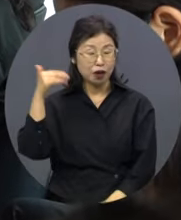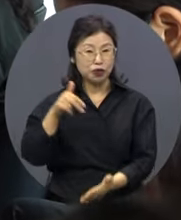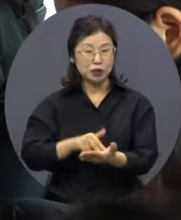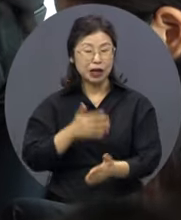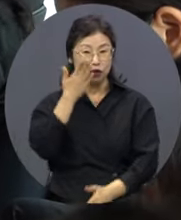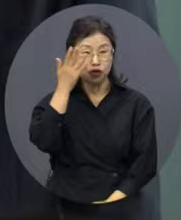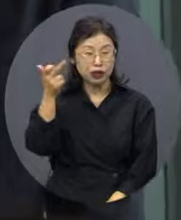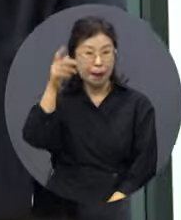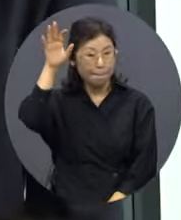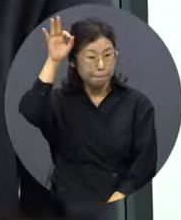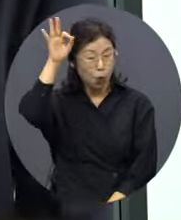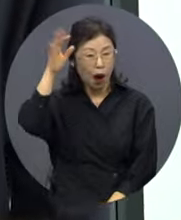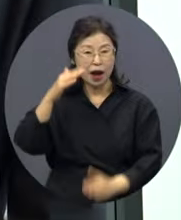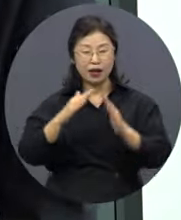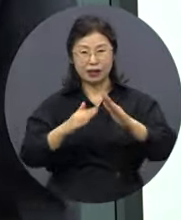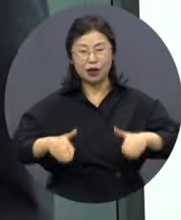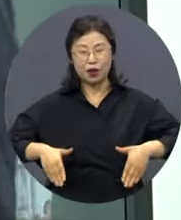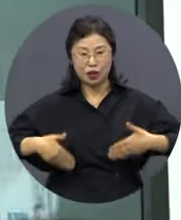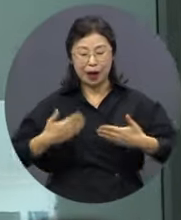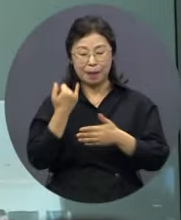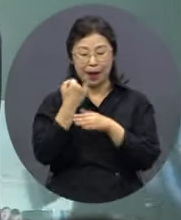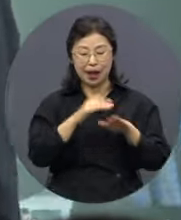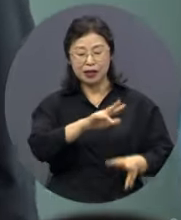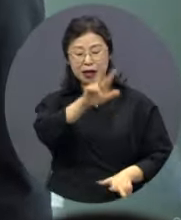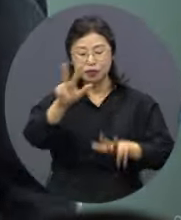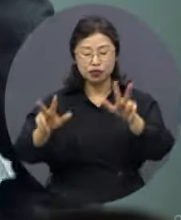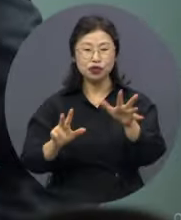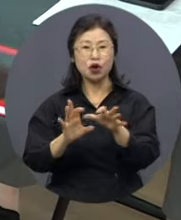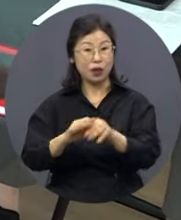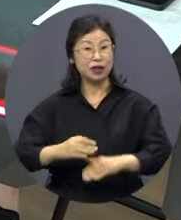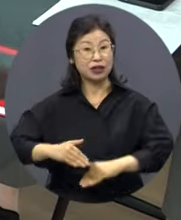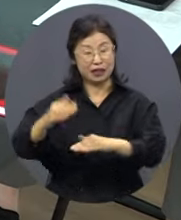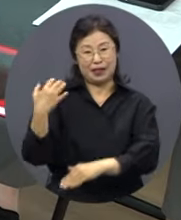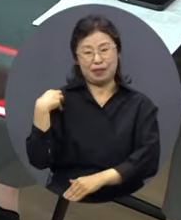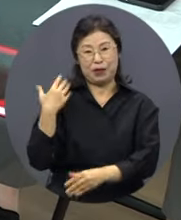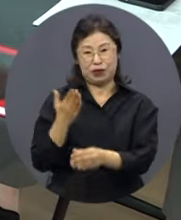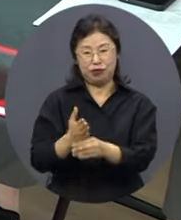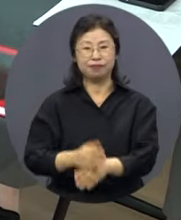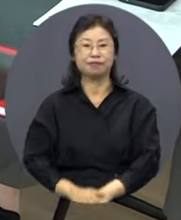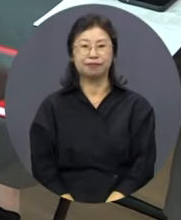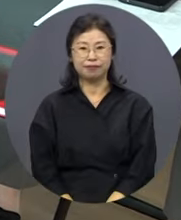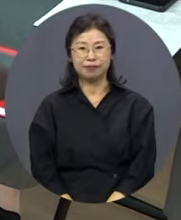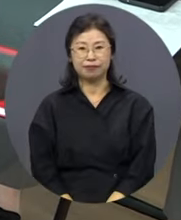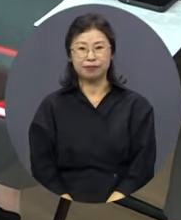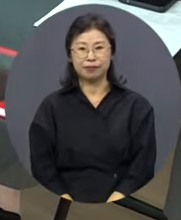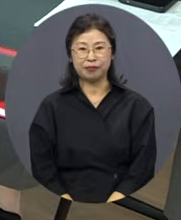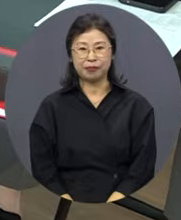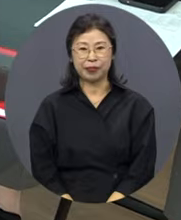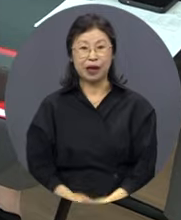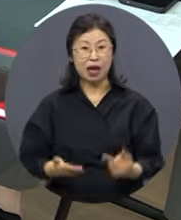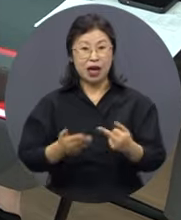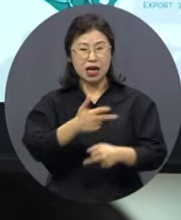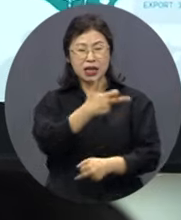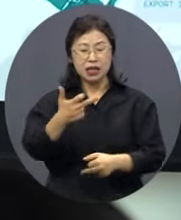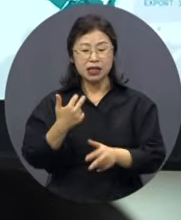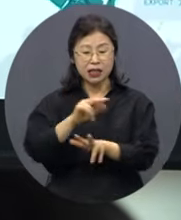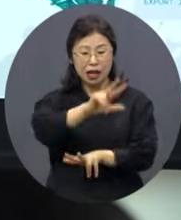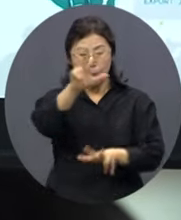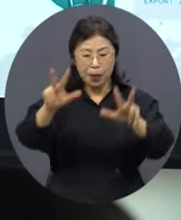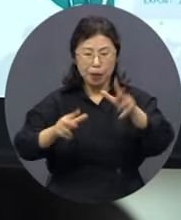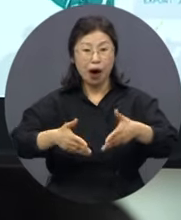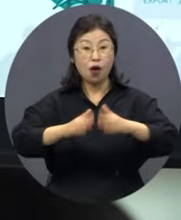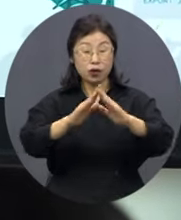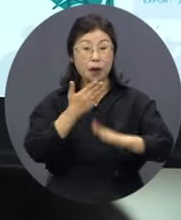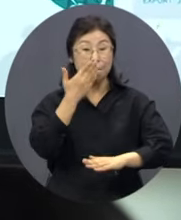울산과 포항 전남의 해상풍력단지 건설을 진행하고 있습니다 넘어 특히 대규모 해상 폭력 단지를